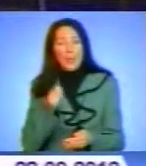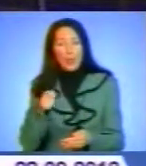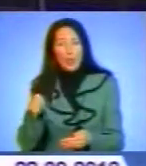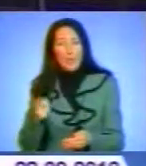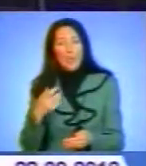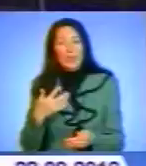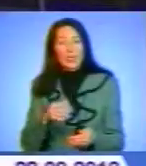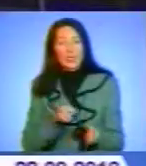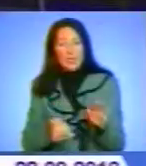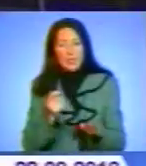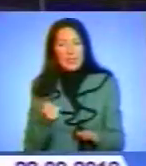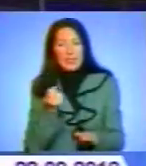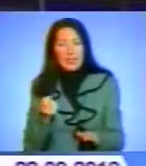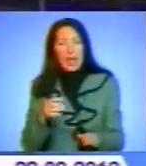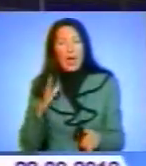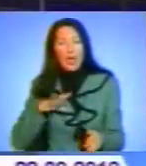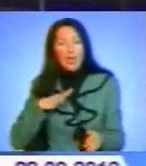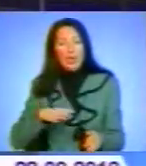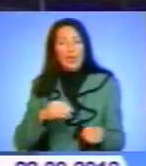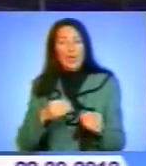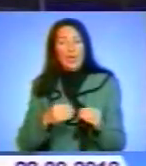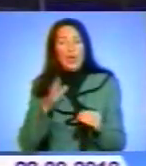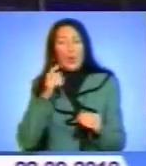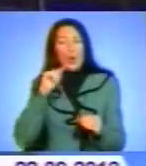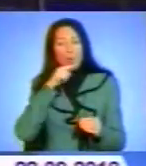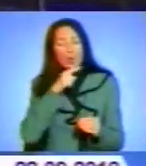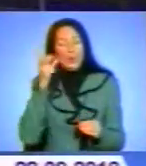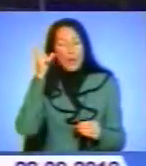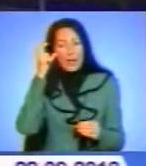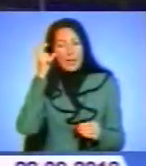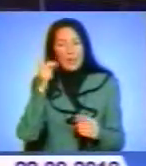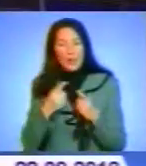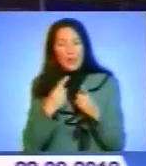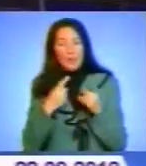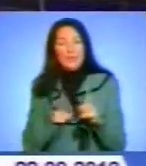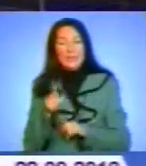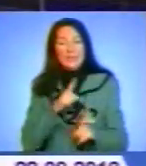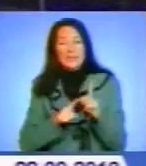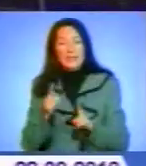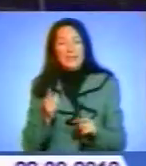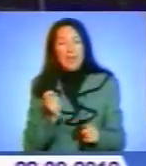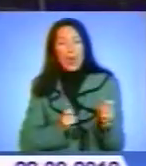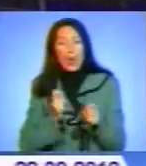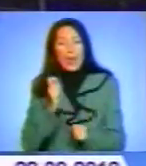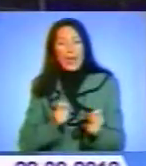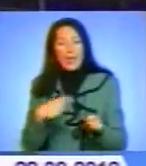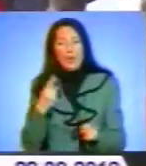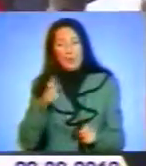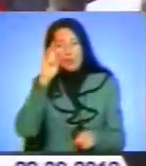тисяч тонн кукурудзи та 15 тисяч тонн гречки. Про це йшлося на засіданні колегії обласної державної